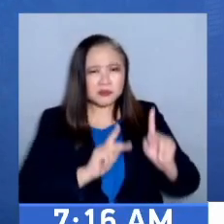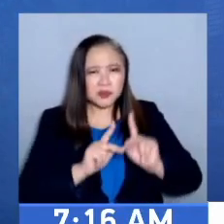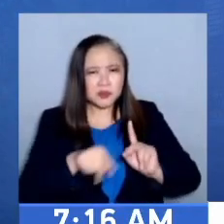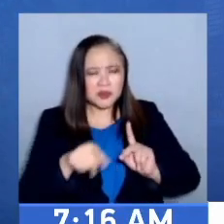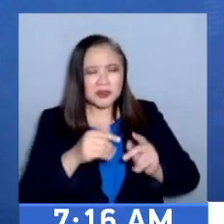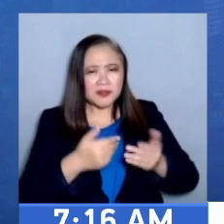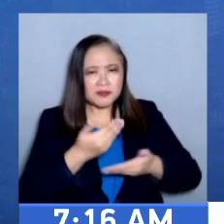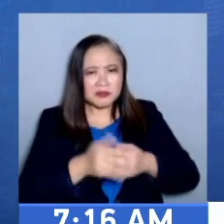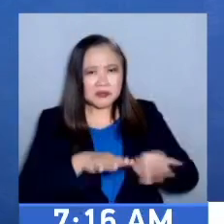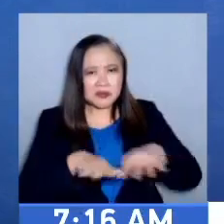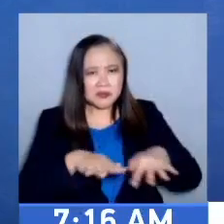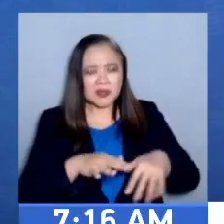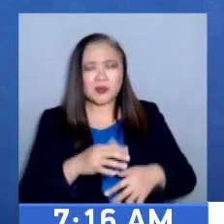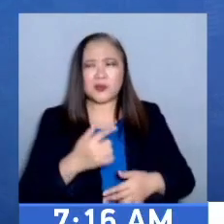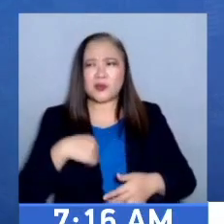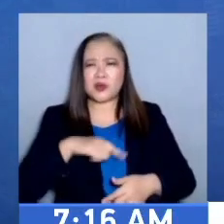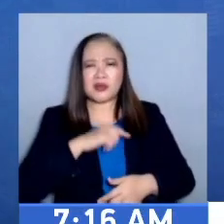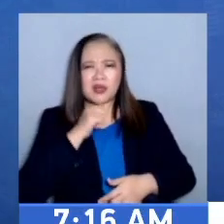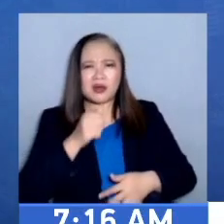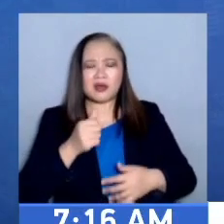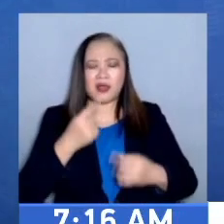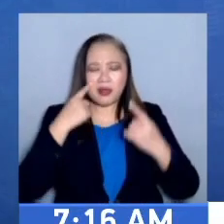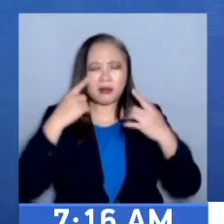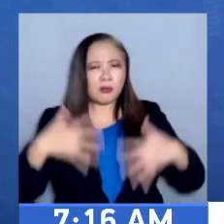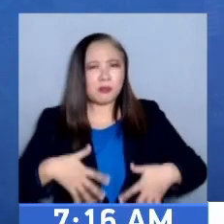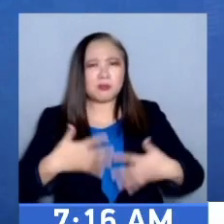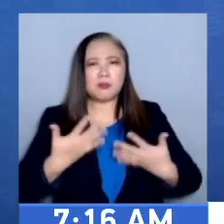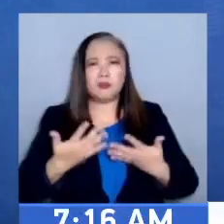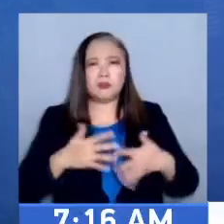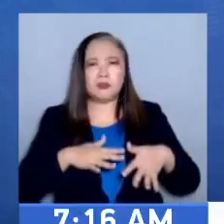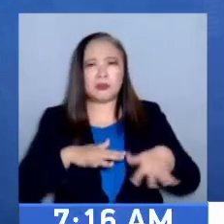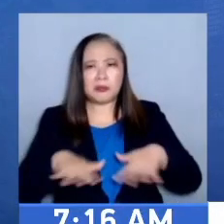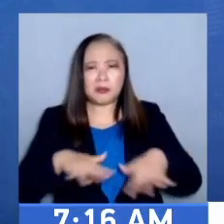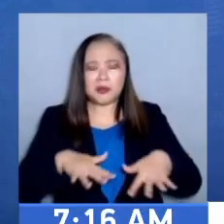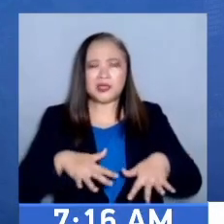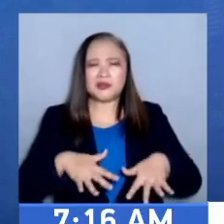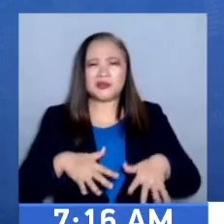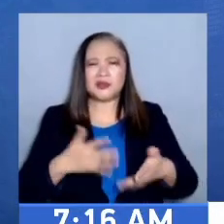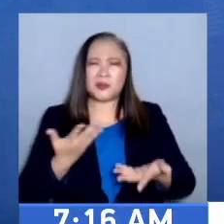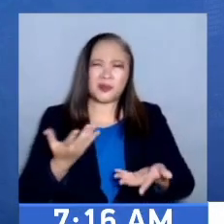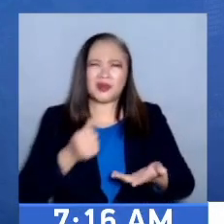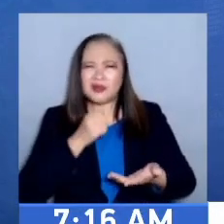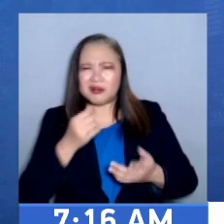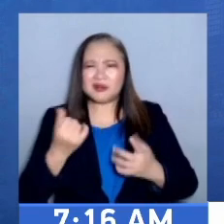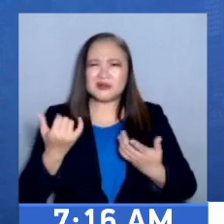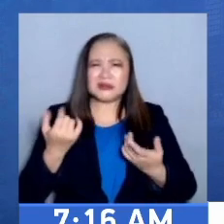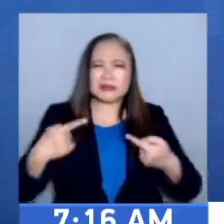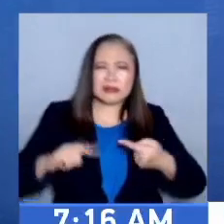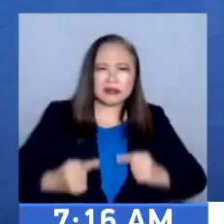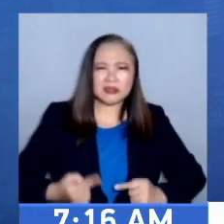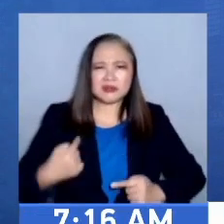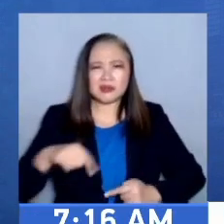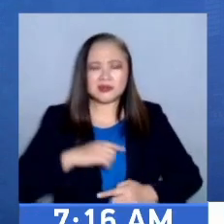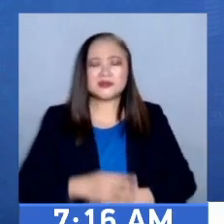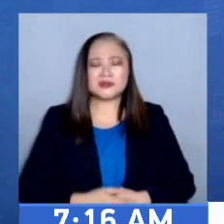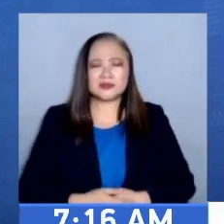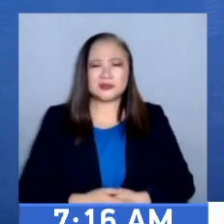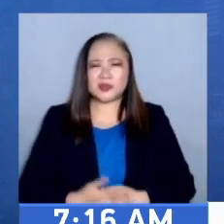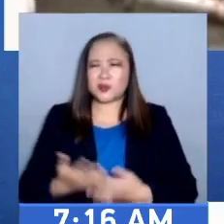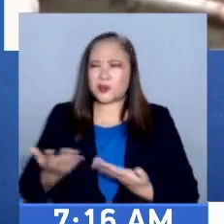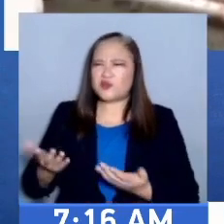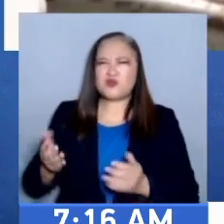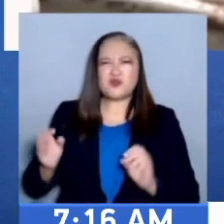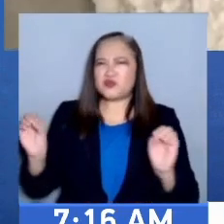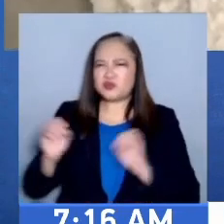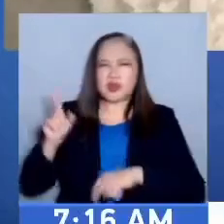parang cat of guard at ah mabiktima ah Wala po tayong signs of an impending Earth